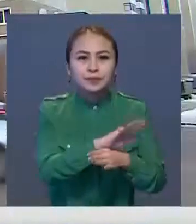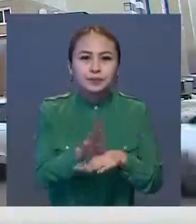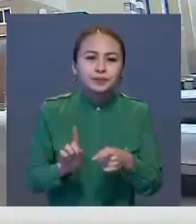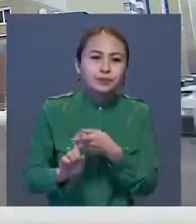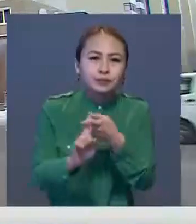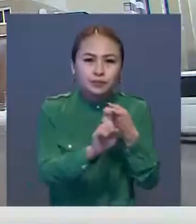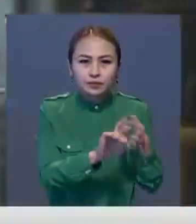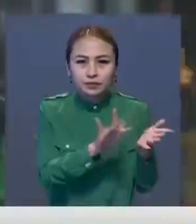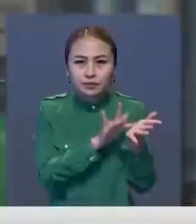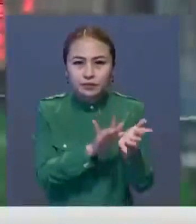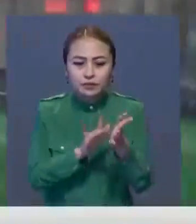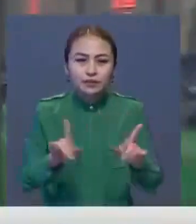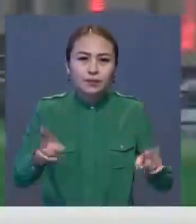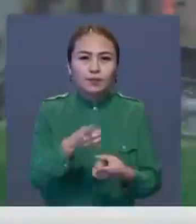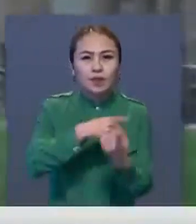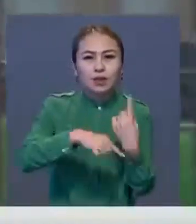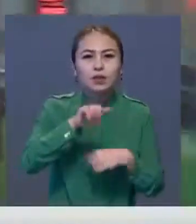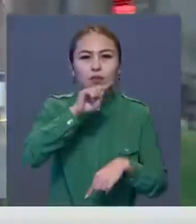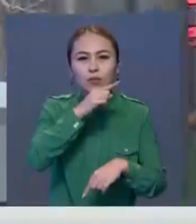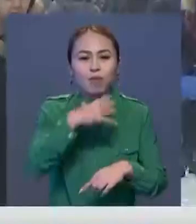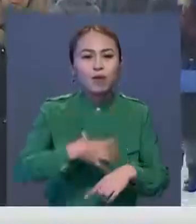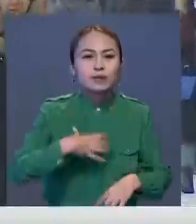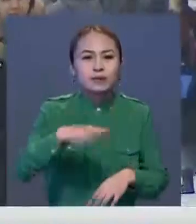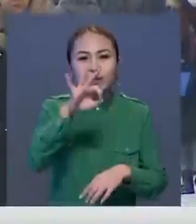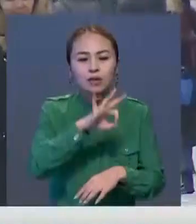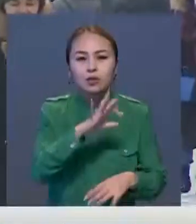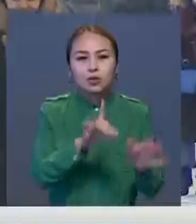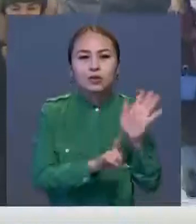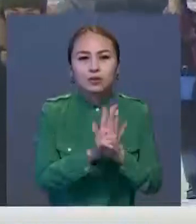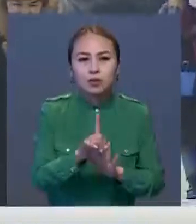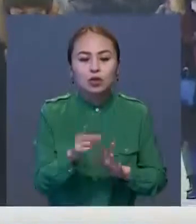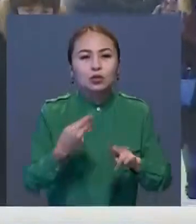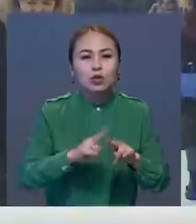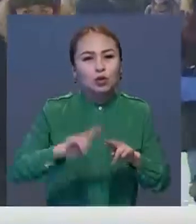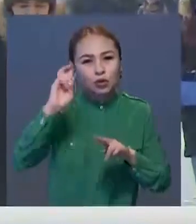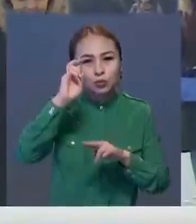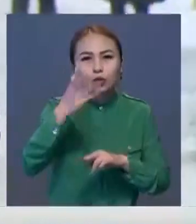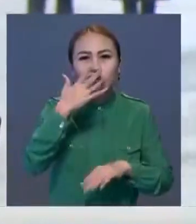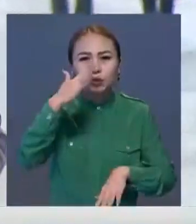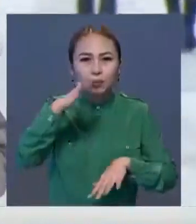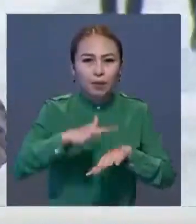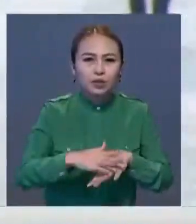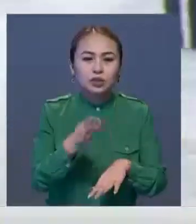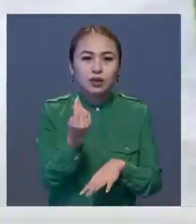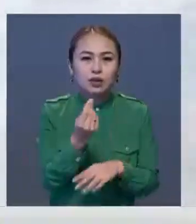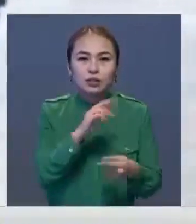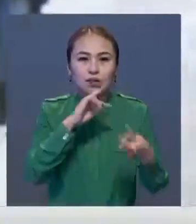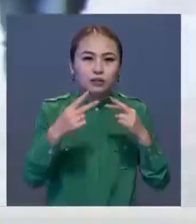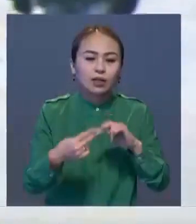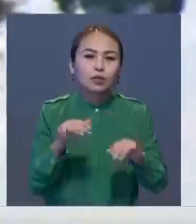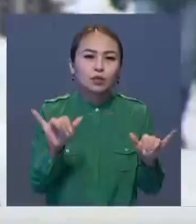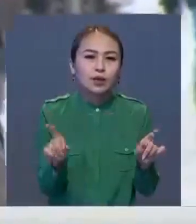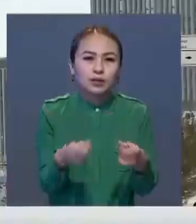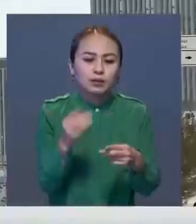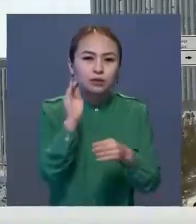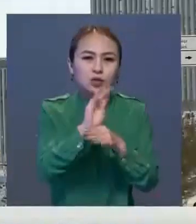Коронавирус пандемиясы туризм, бизнес және басқа да экономикалық маңызды салаларға соққы болды. Сондықтан үкімет, ұлттық банк және қаржы нарығын